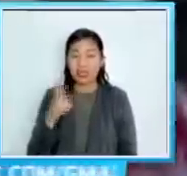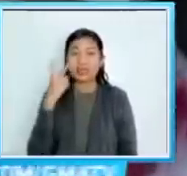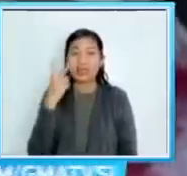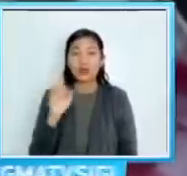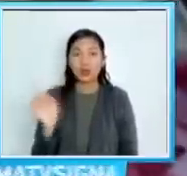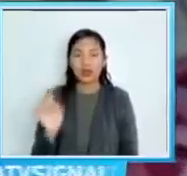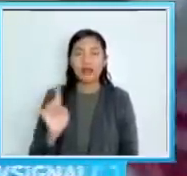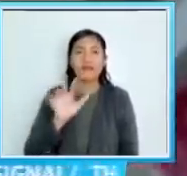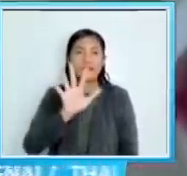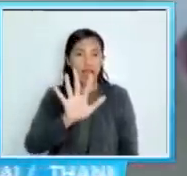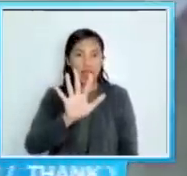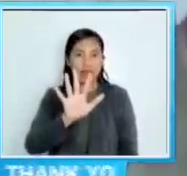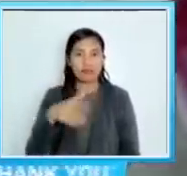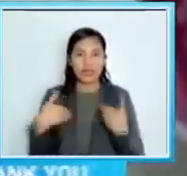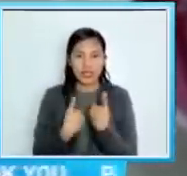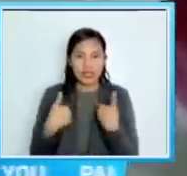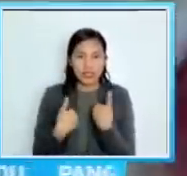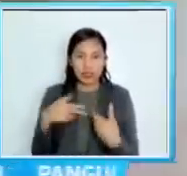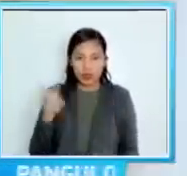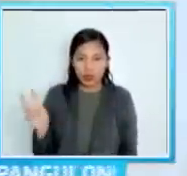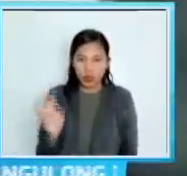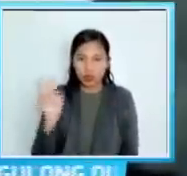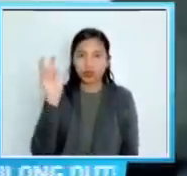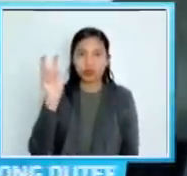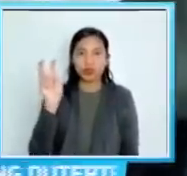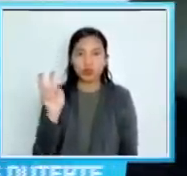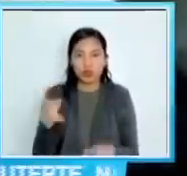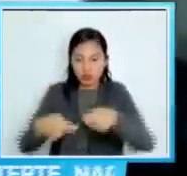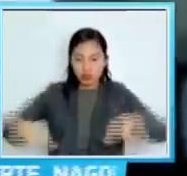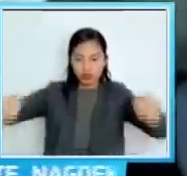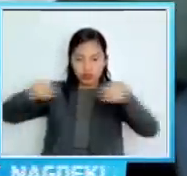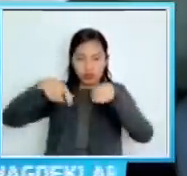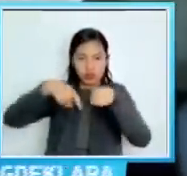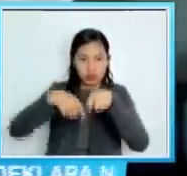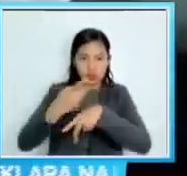King Cobra na nakasilid sa mga sako. Na-monitor raw ng DNR ang muling pagdami